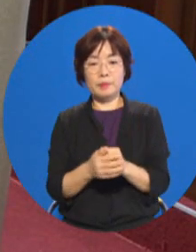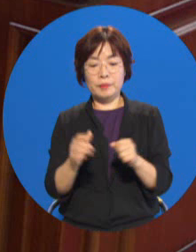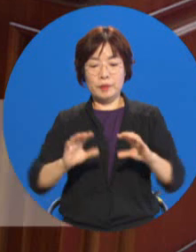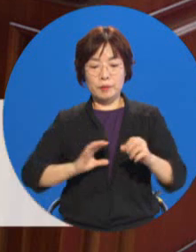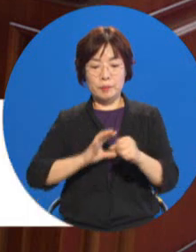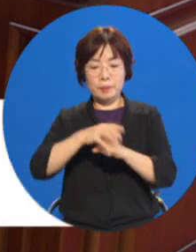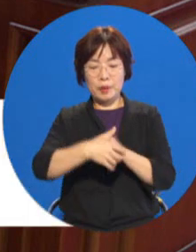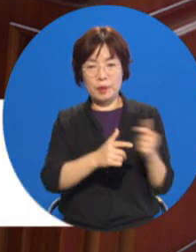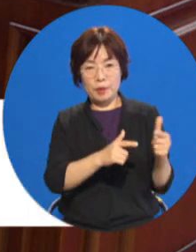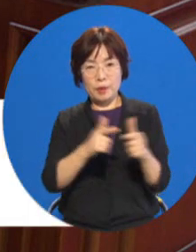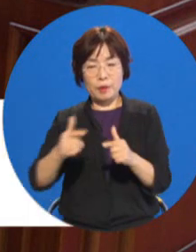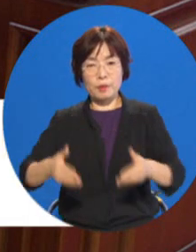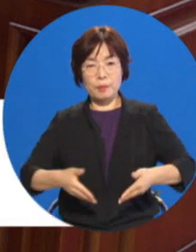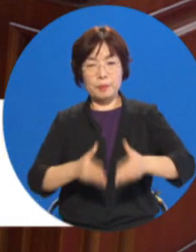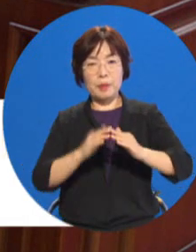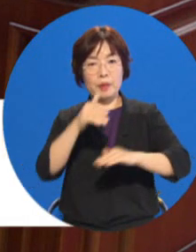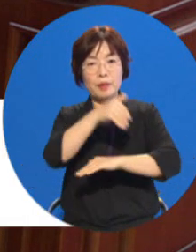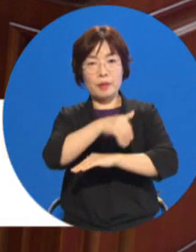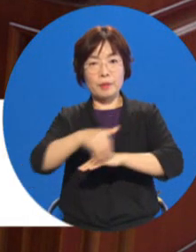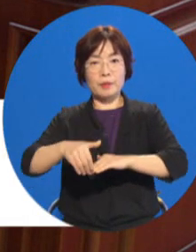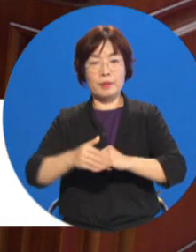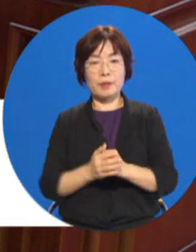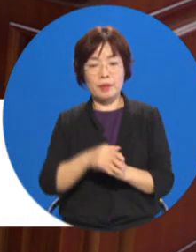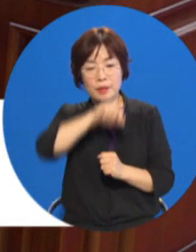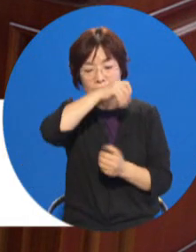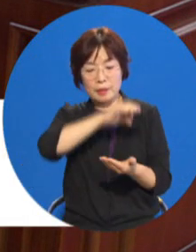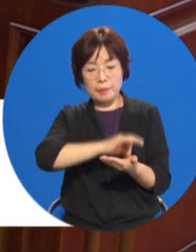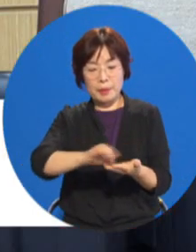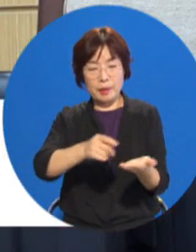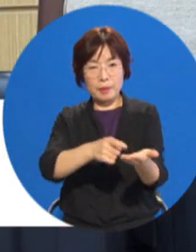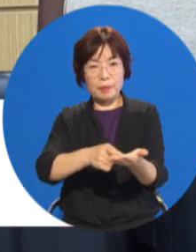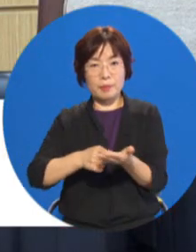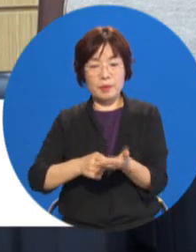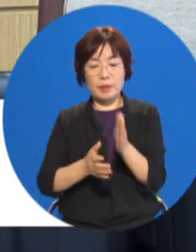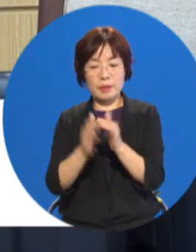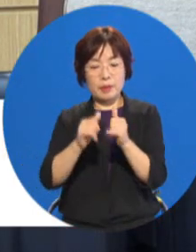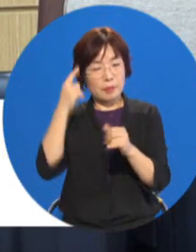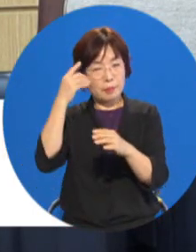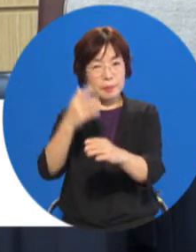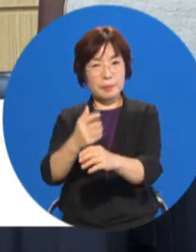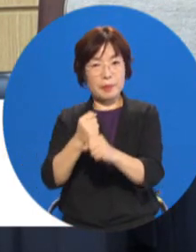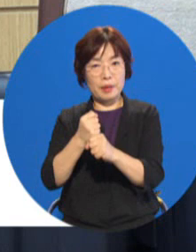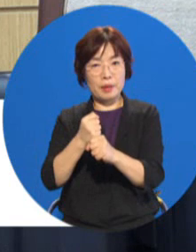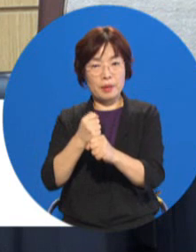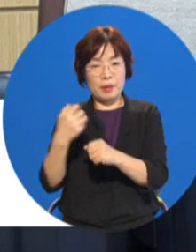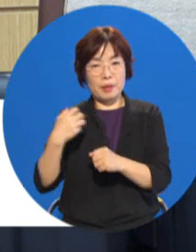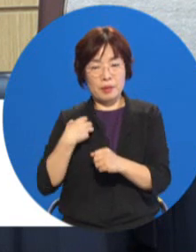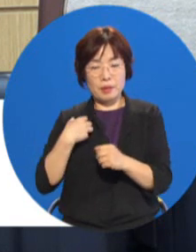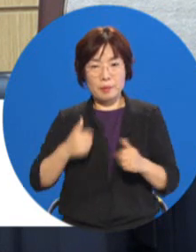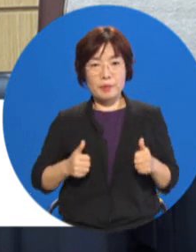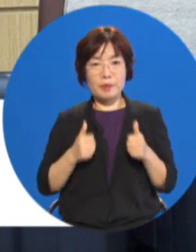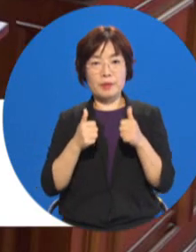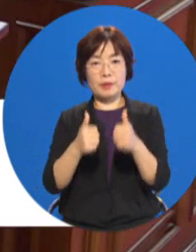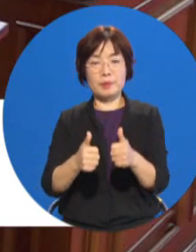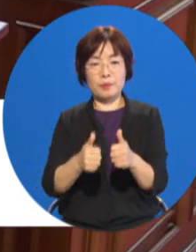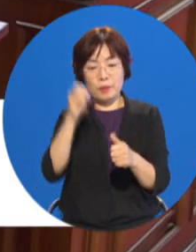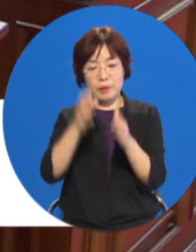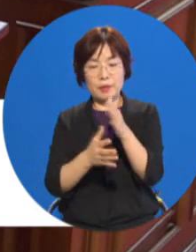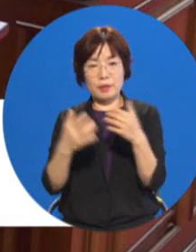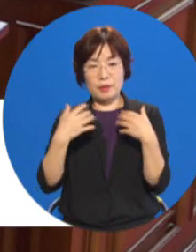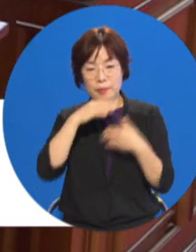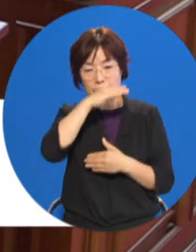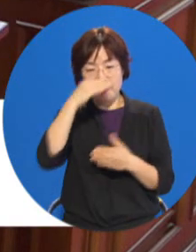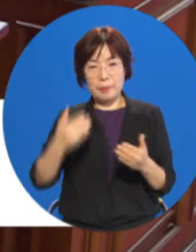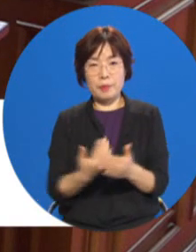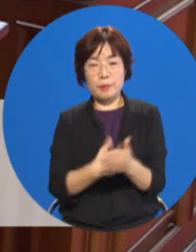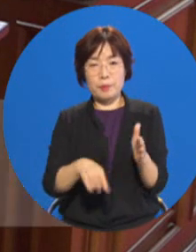굵직한 시설 공사들이 예고된 상황에서 예산 낭비를 막고 시민 의견을 대변하는 본연의 역할에 충실해 광양시의 올바른